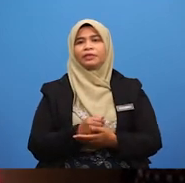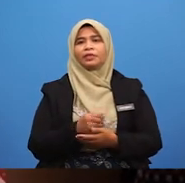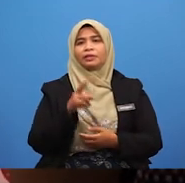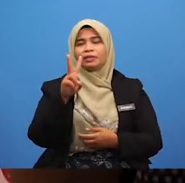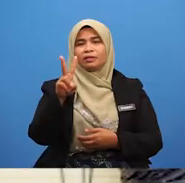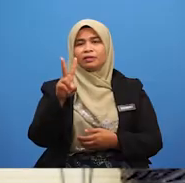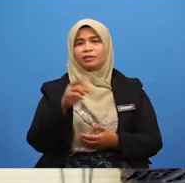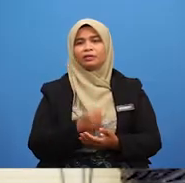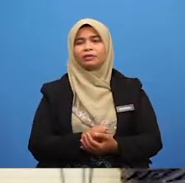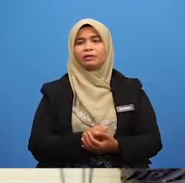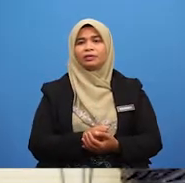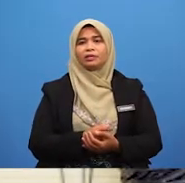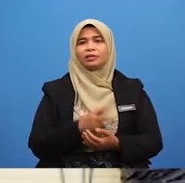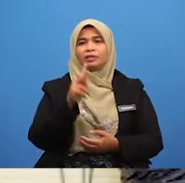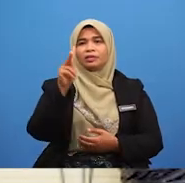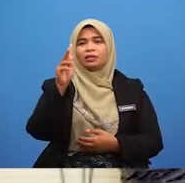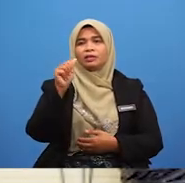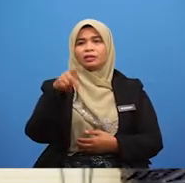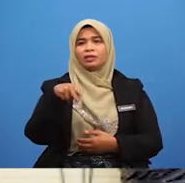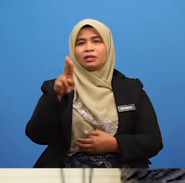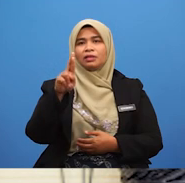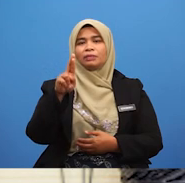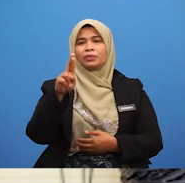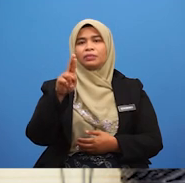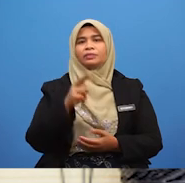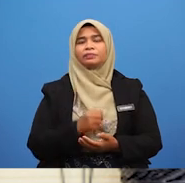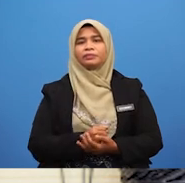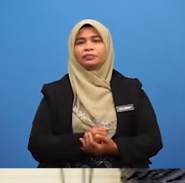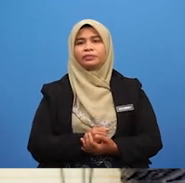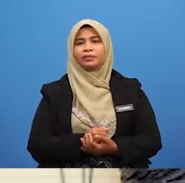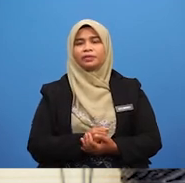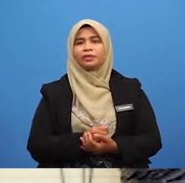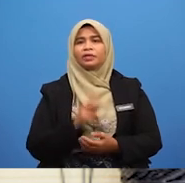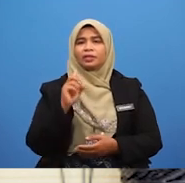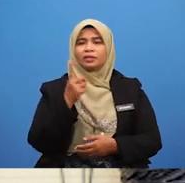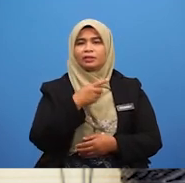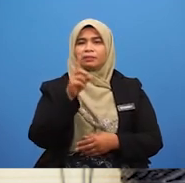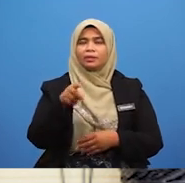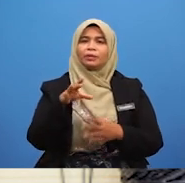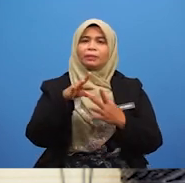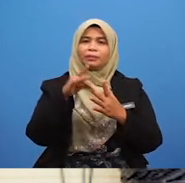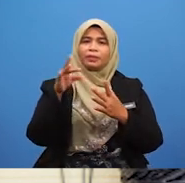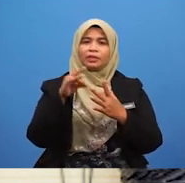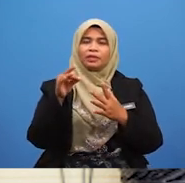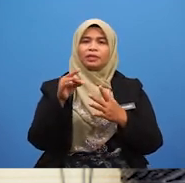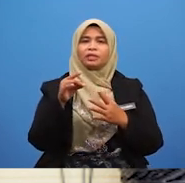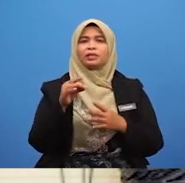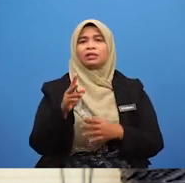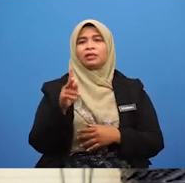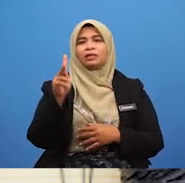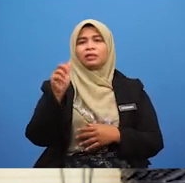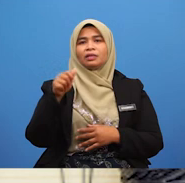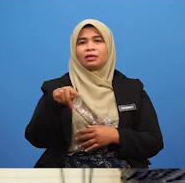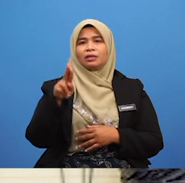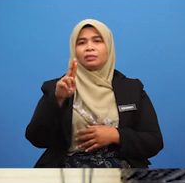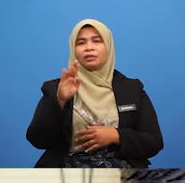ialah kapur tukang jahit. Kita perlu memilih kapur yang tidak mudah